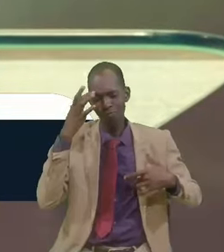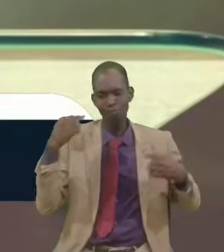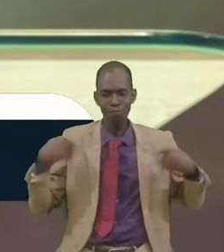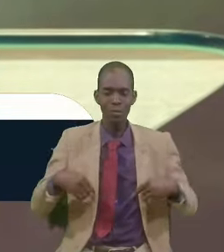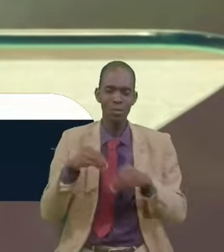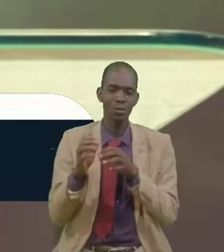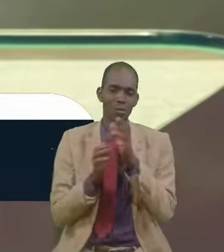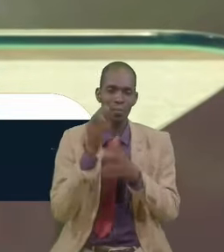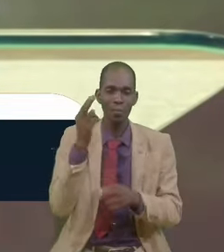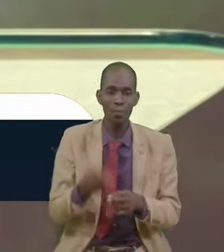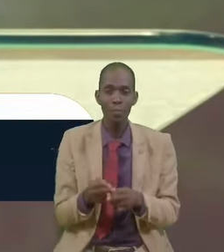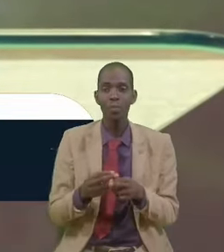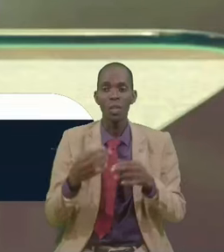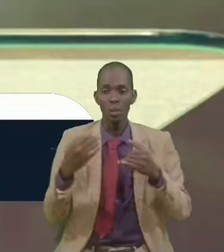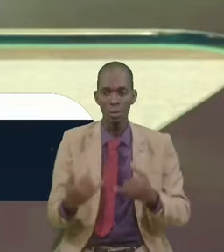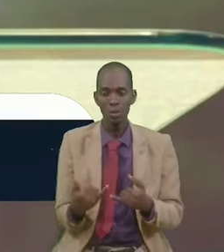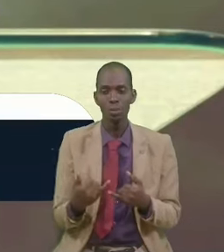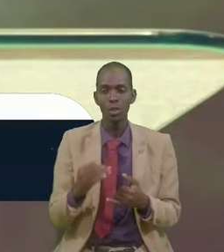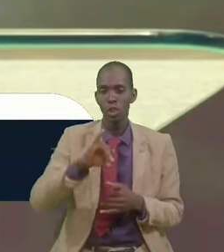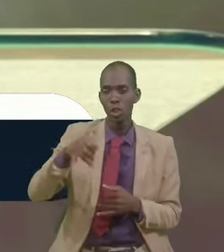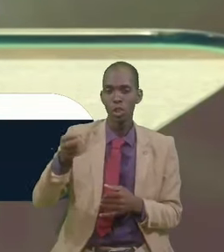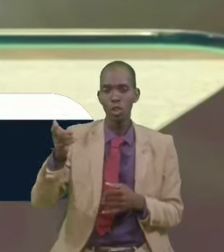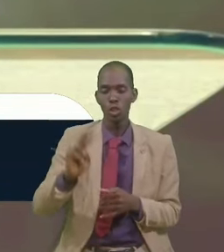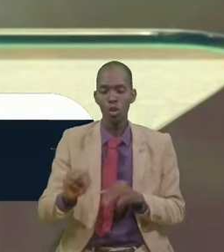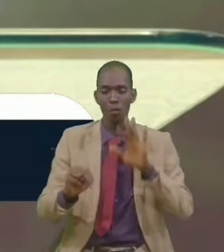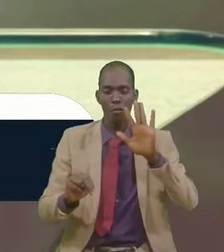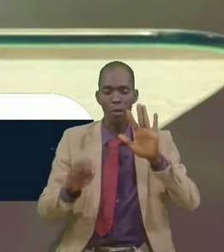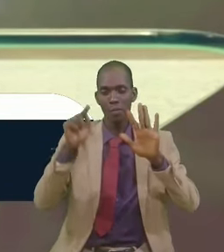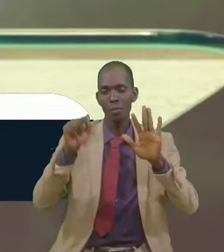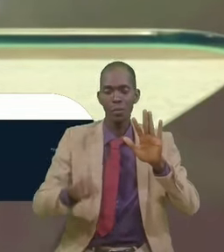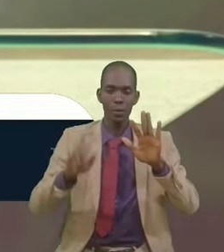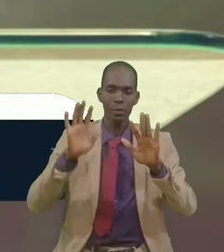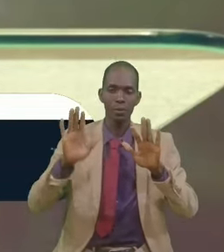Jean, chapitre 5, le géant de l'infirmité,